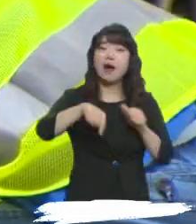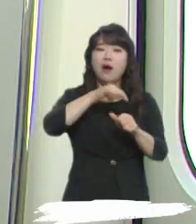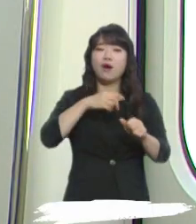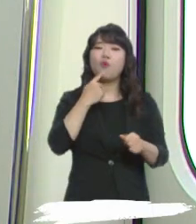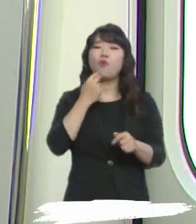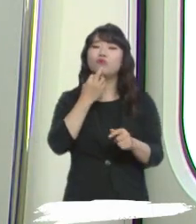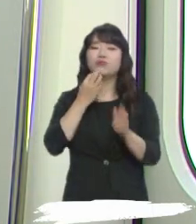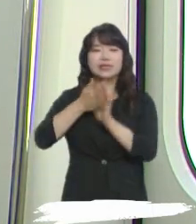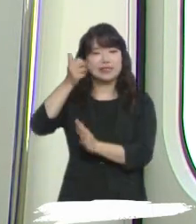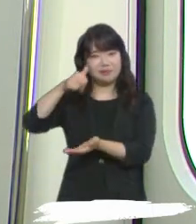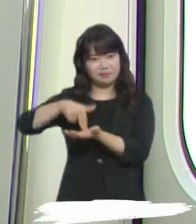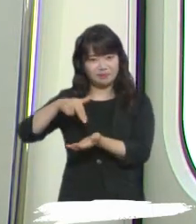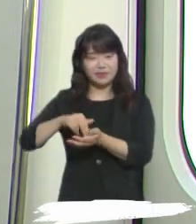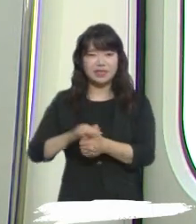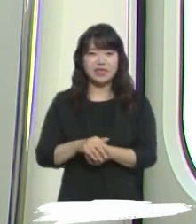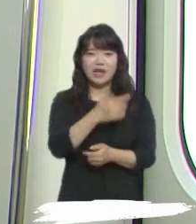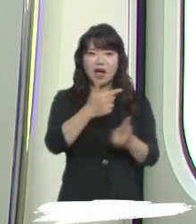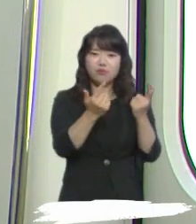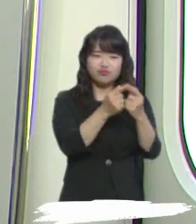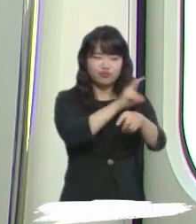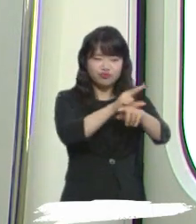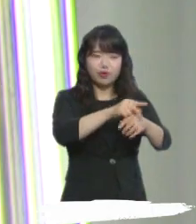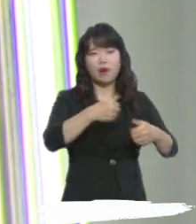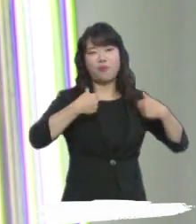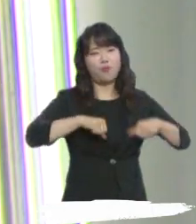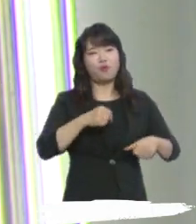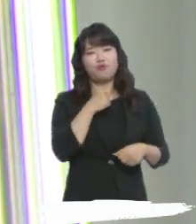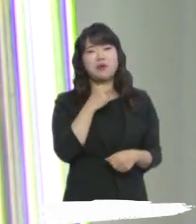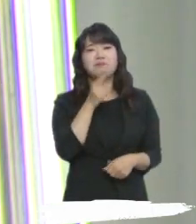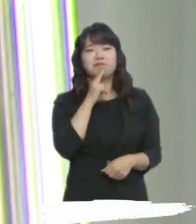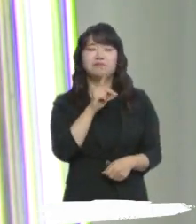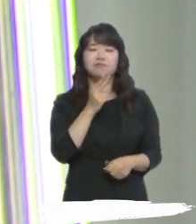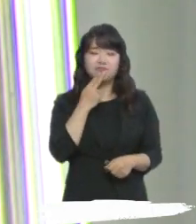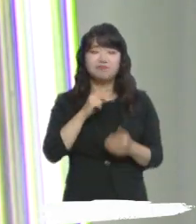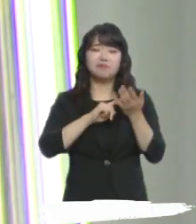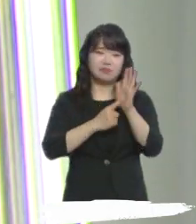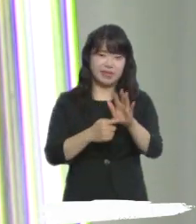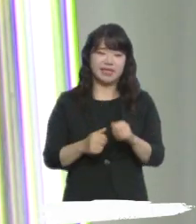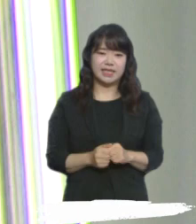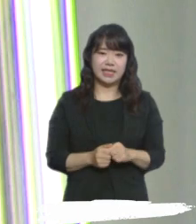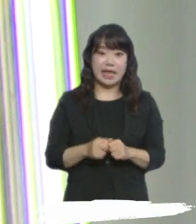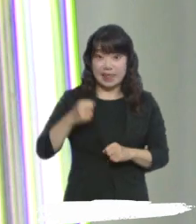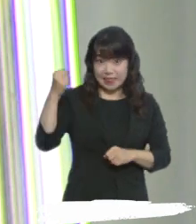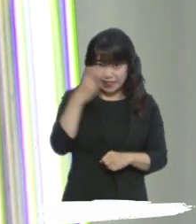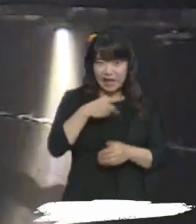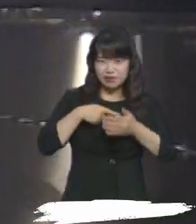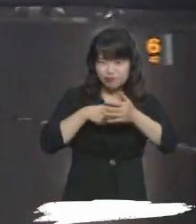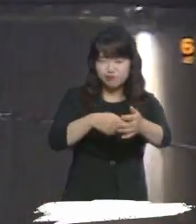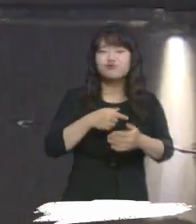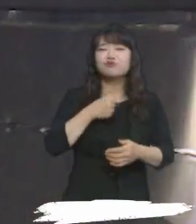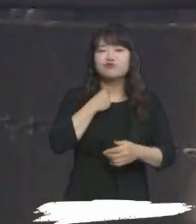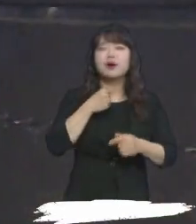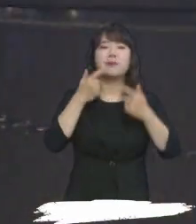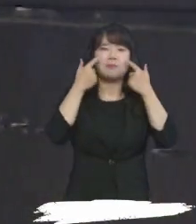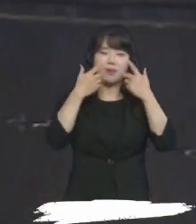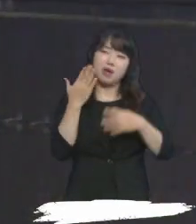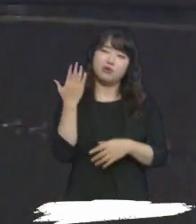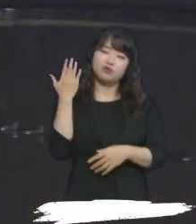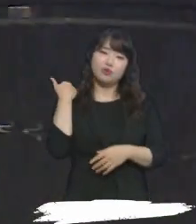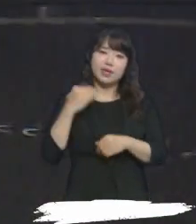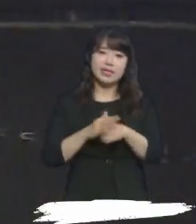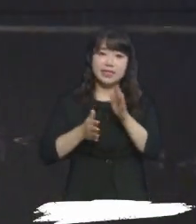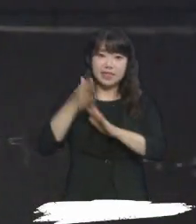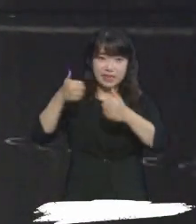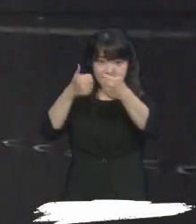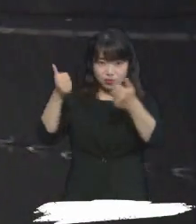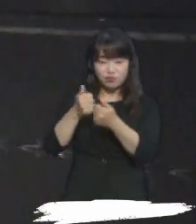오세훈 서울시장은 강북 횡단선을 포기하진 않을 걸로 보입니다. 다시 추진하겠다는 입장을 최근 열린